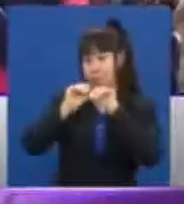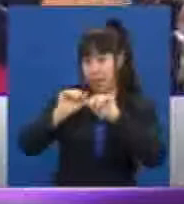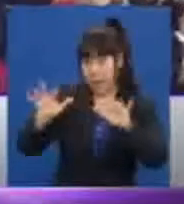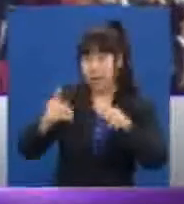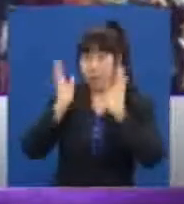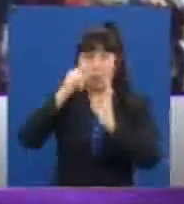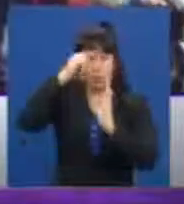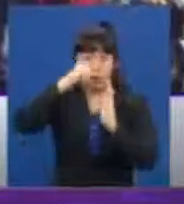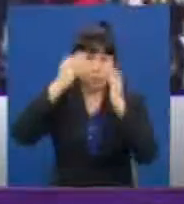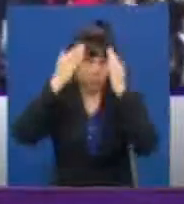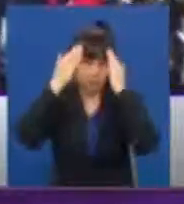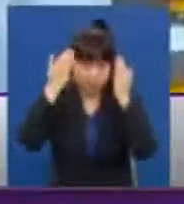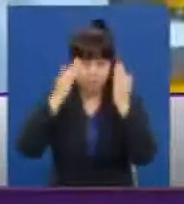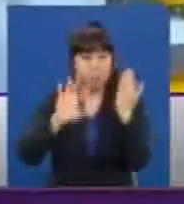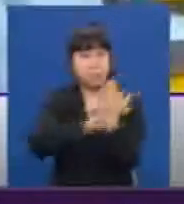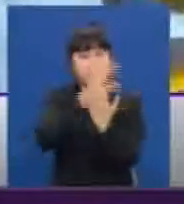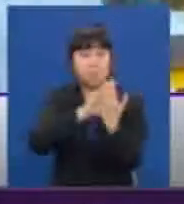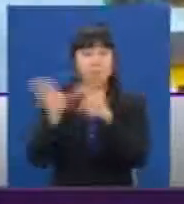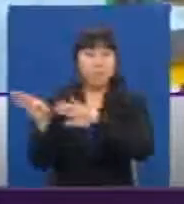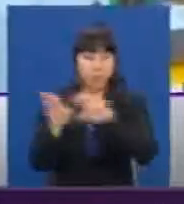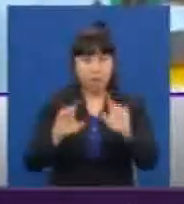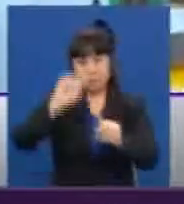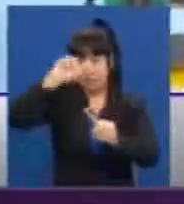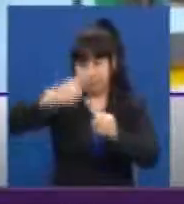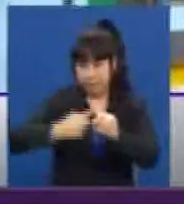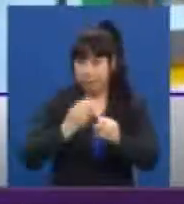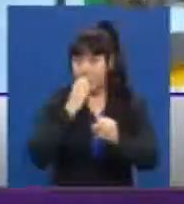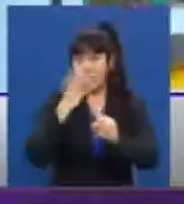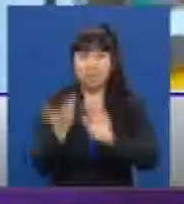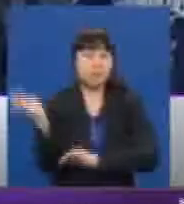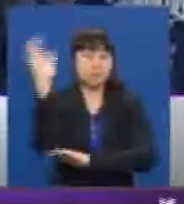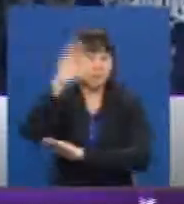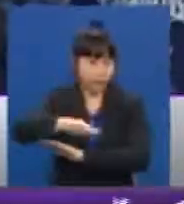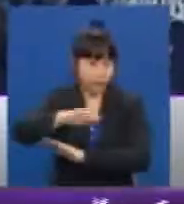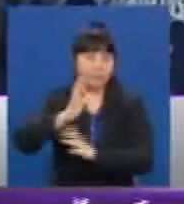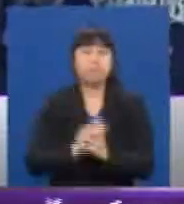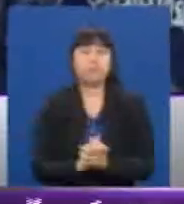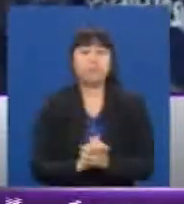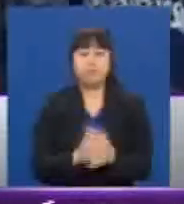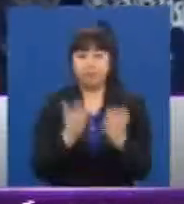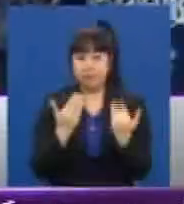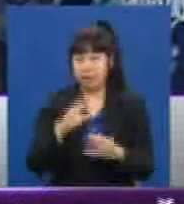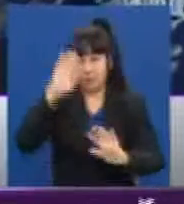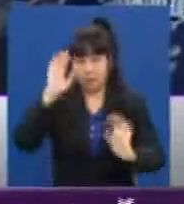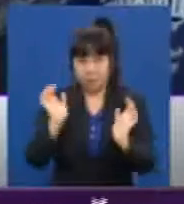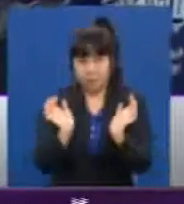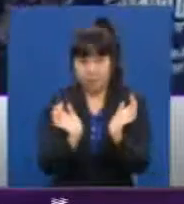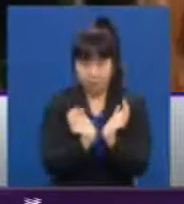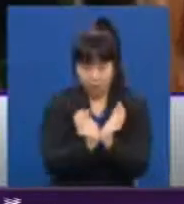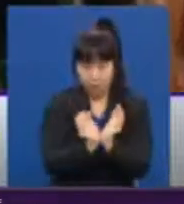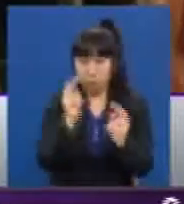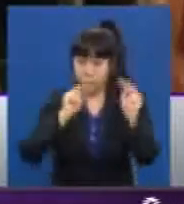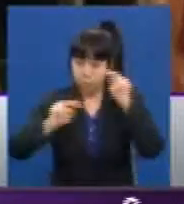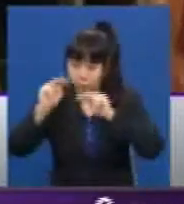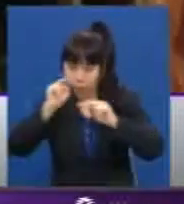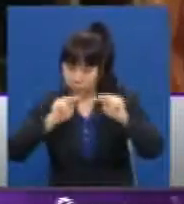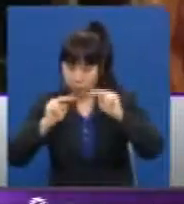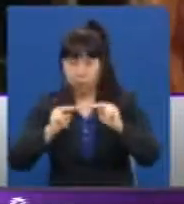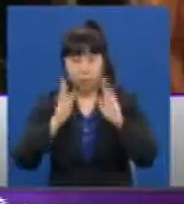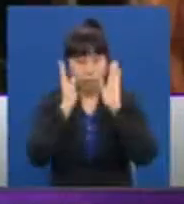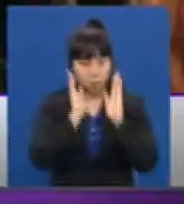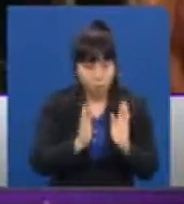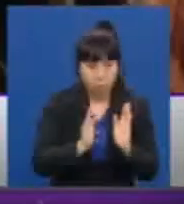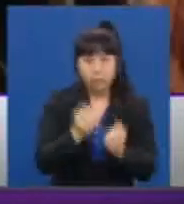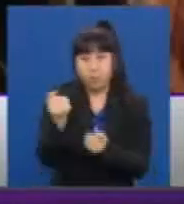ให้ชาวไทยมุสลิมถือศีลอดทั่วประเทศเป็นเวลา 1เดือนขณะที่ตำรวจได้ตั้งจุดตรวจจุดสกัดตรวจสอบบุคคลยาน